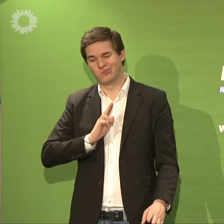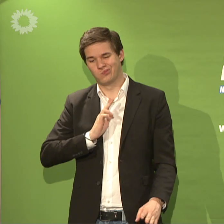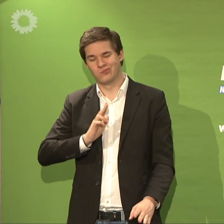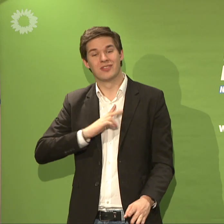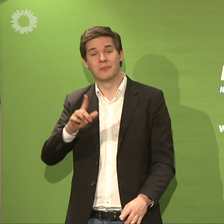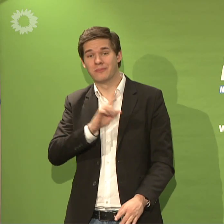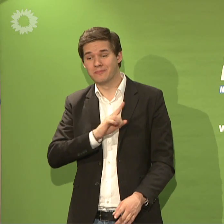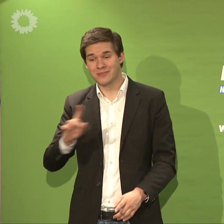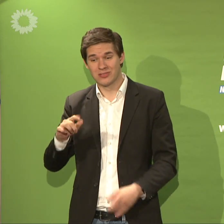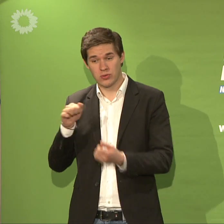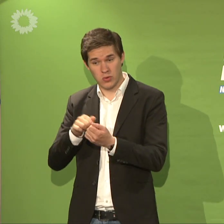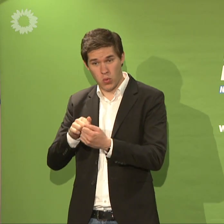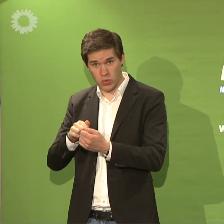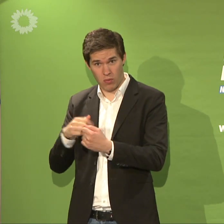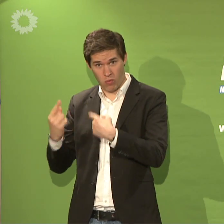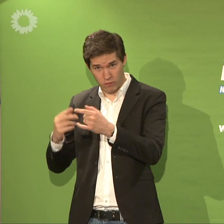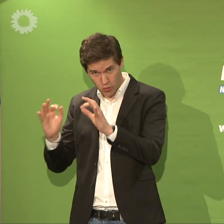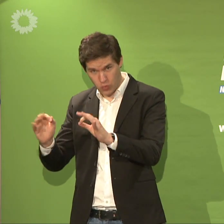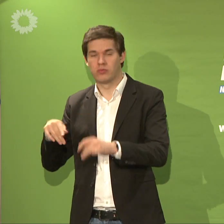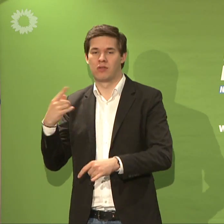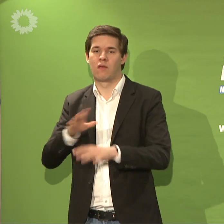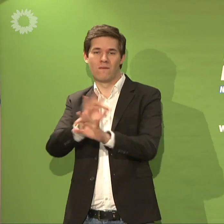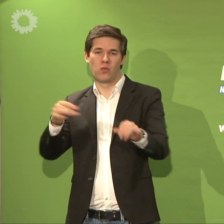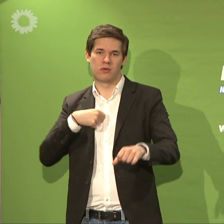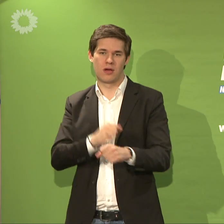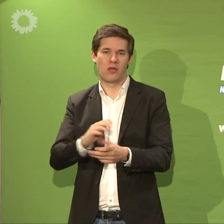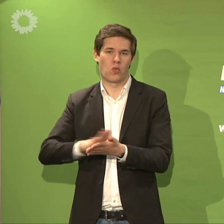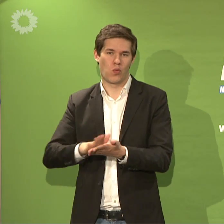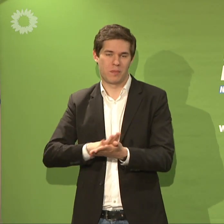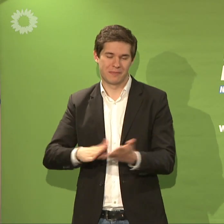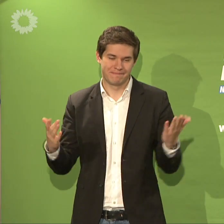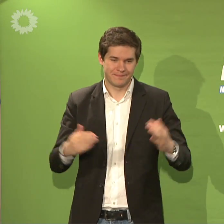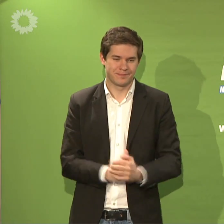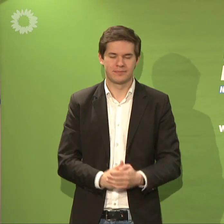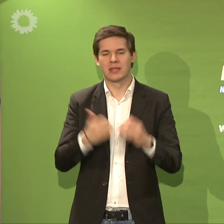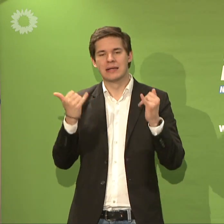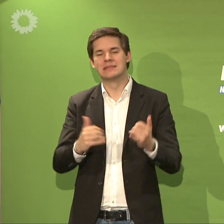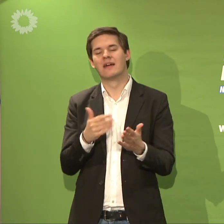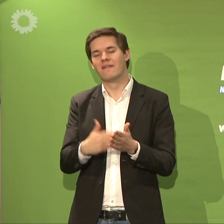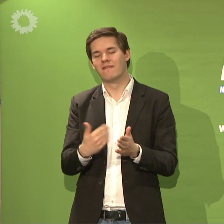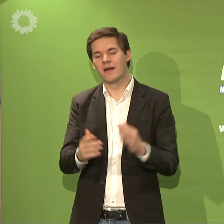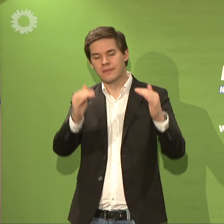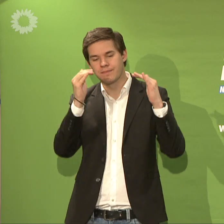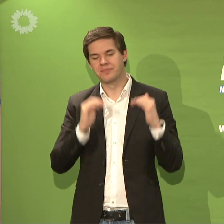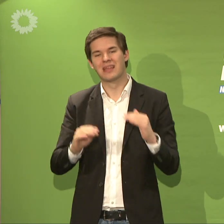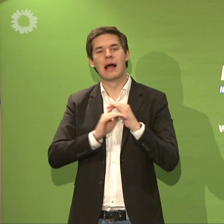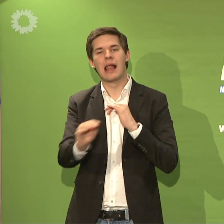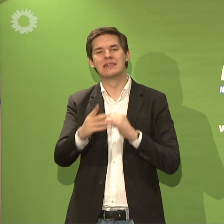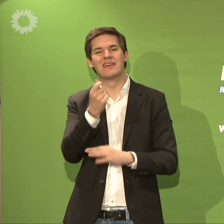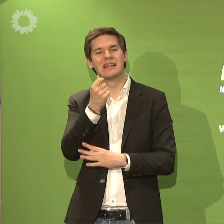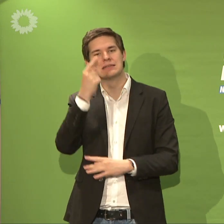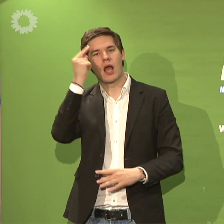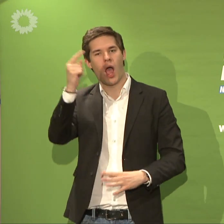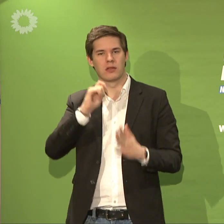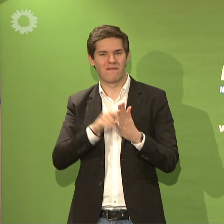Stimmzettel vorliegen haben und kopieren können. Wir machen aber jetzt weiter mit dem Votum des Landesfinanzrates